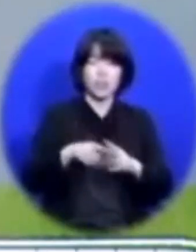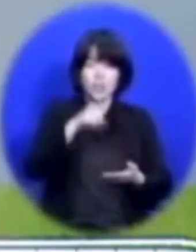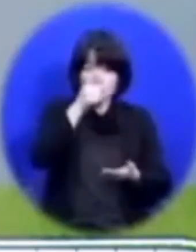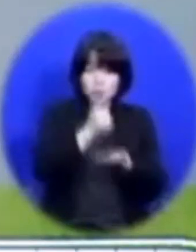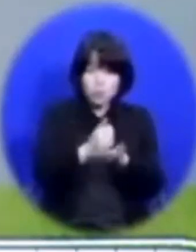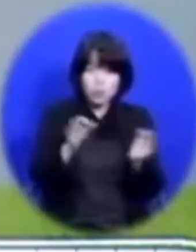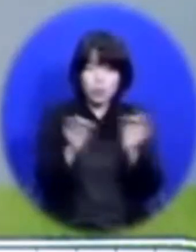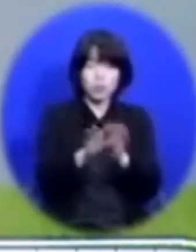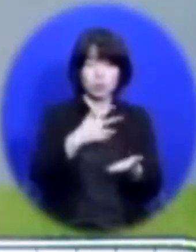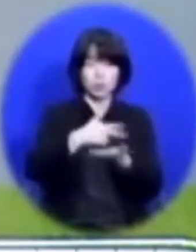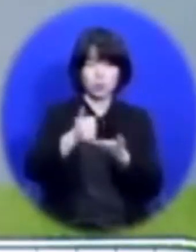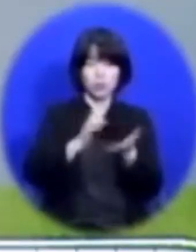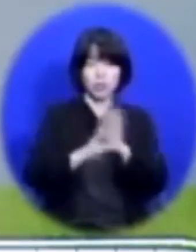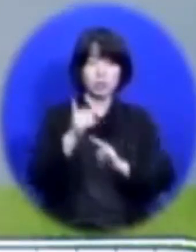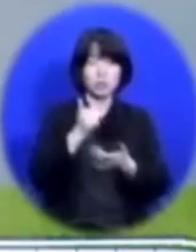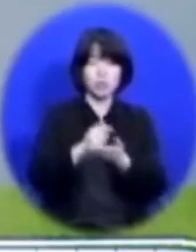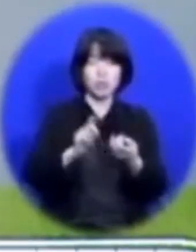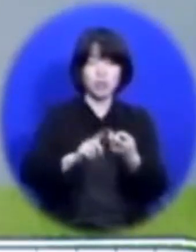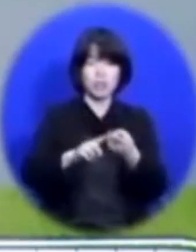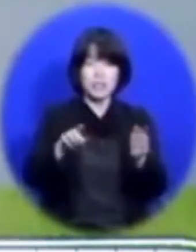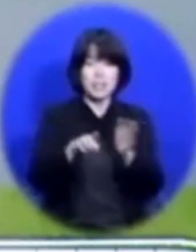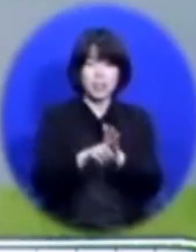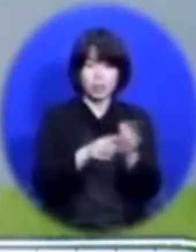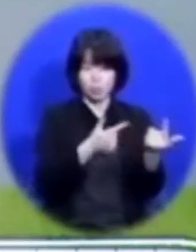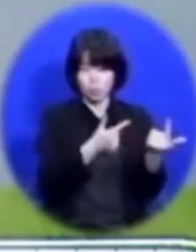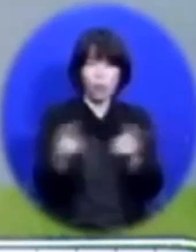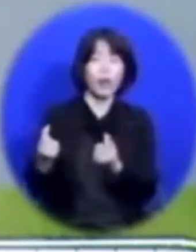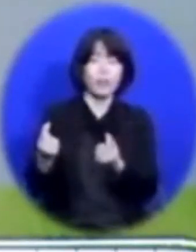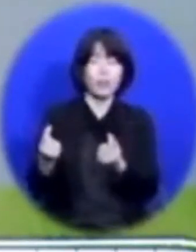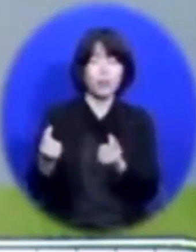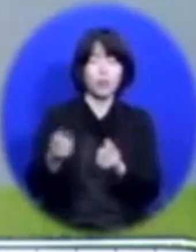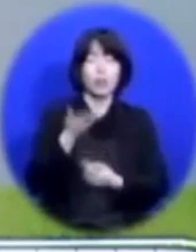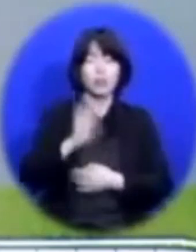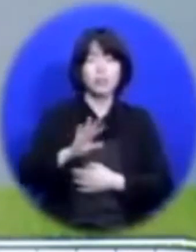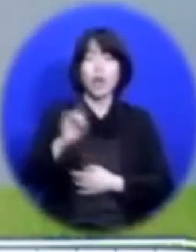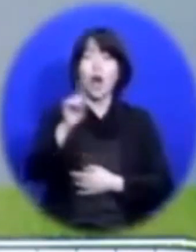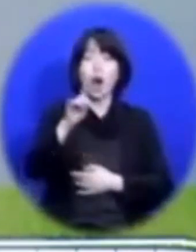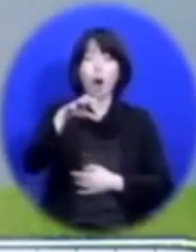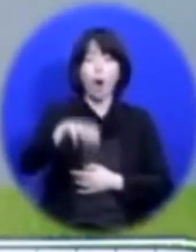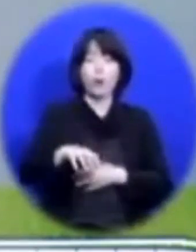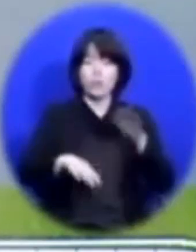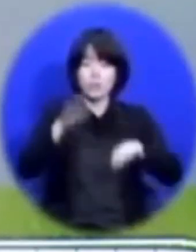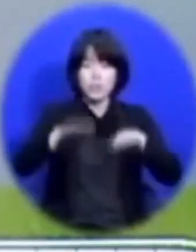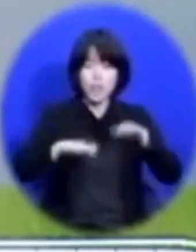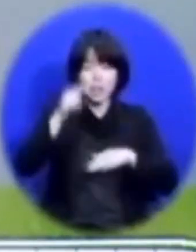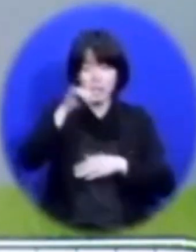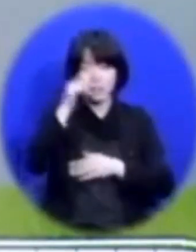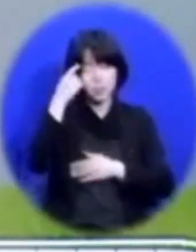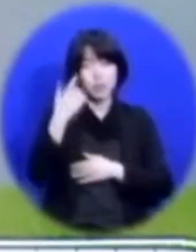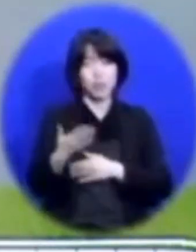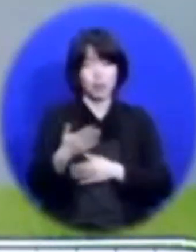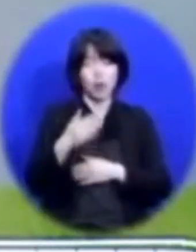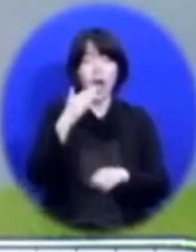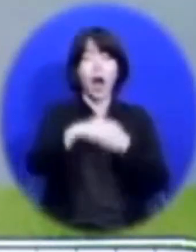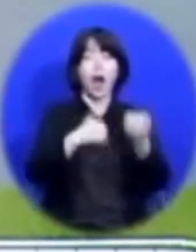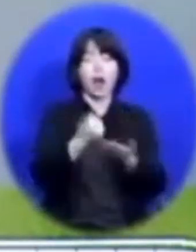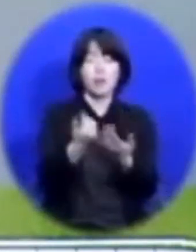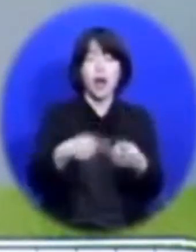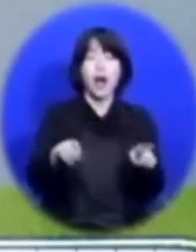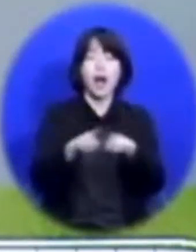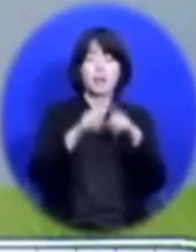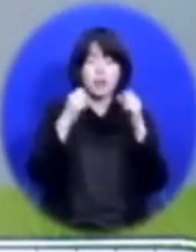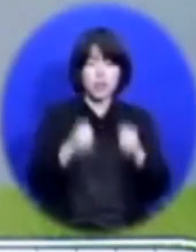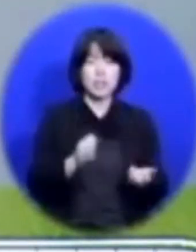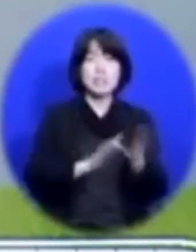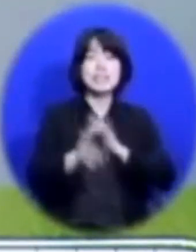이신예수님에대한믿음은 거의동일합니다.하지만 차이점이어디에있는지를살펴보면